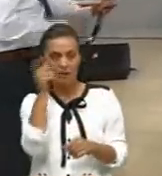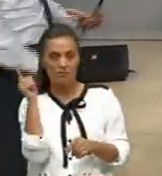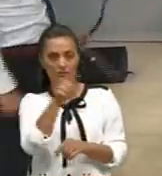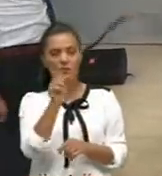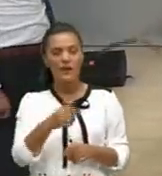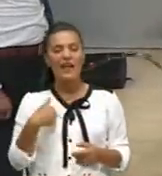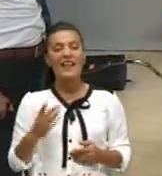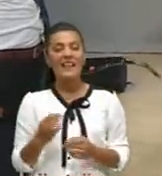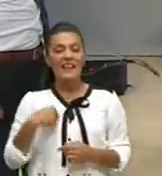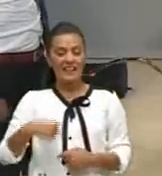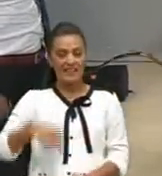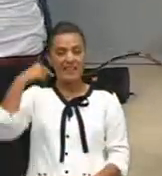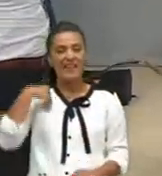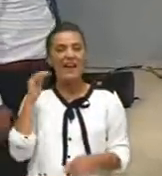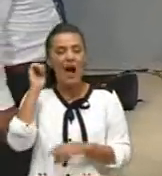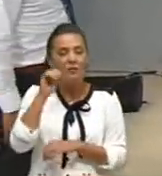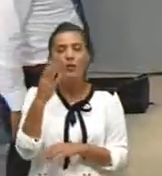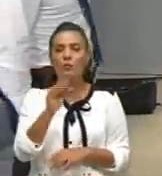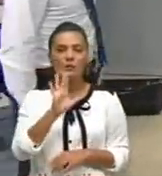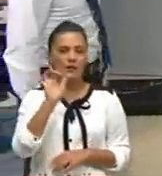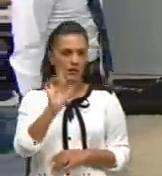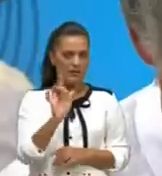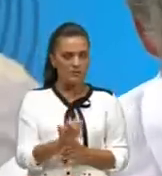duruyoruz. Evet. Dik duruyoruz bu şekilde.